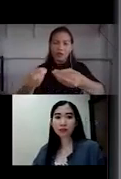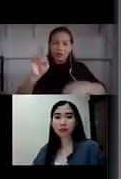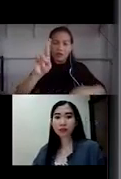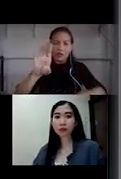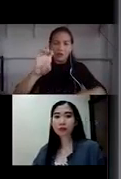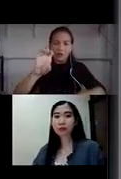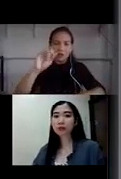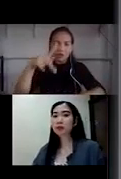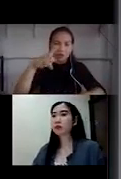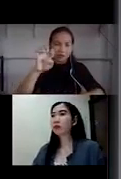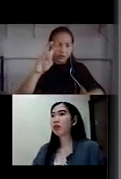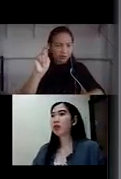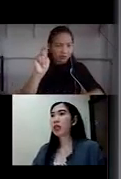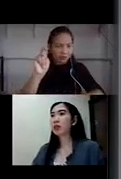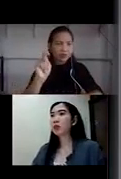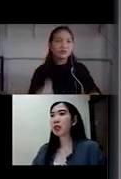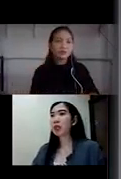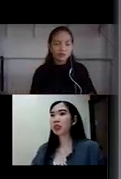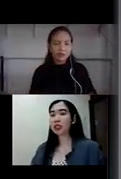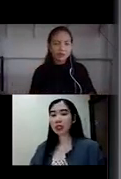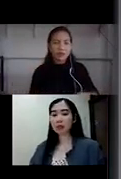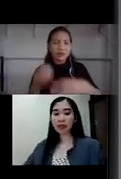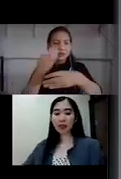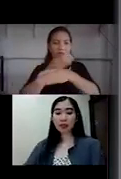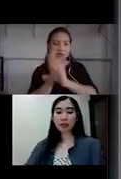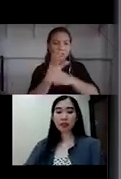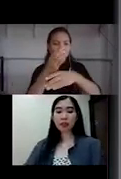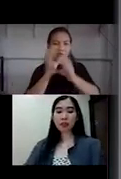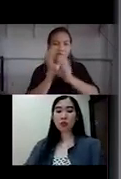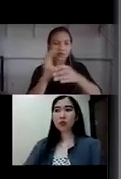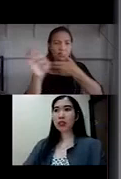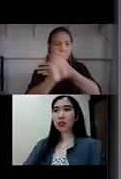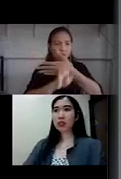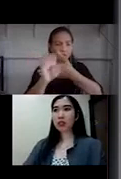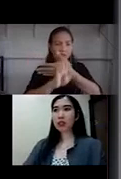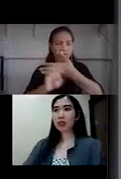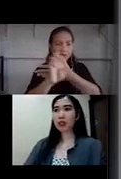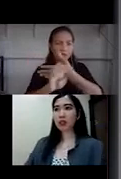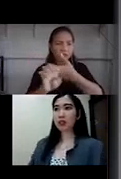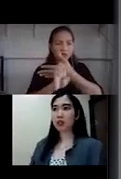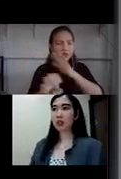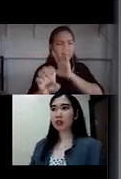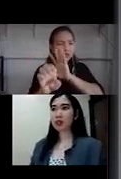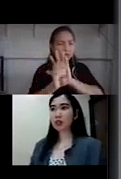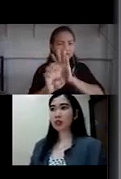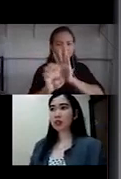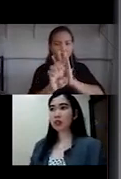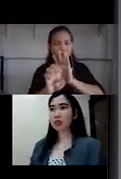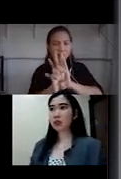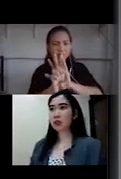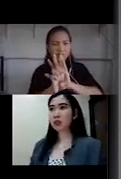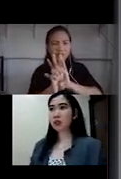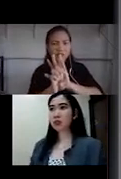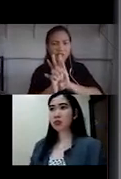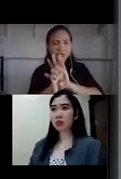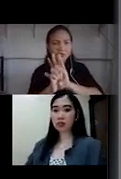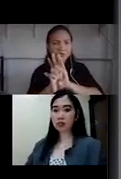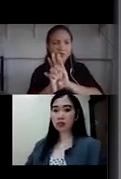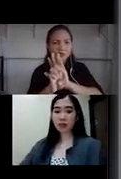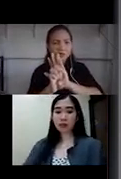Yan. Create muna kayo ng email. So kunyari, mag-email